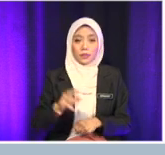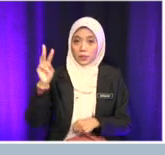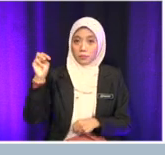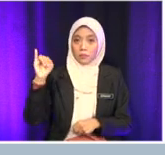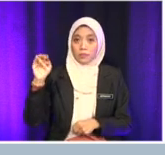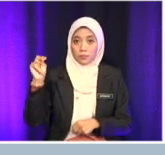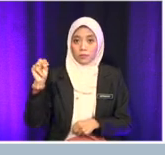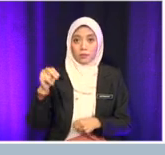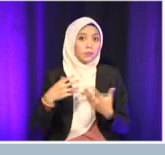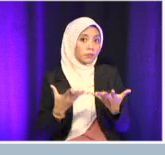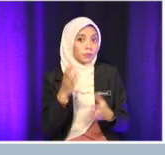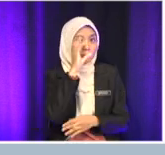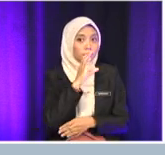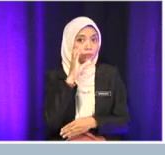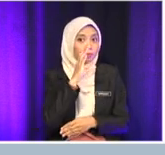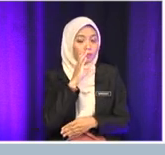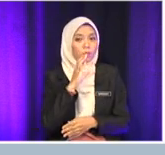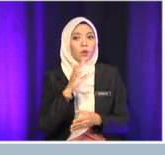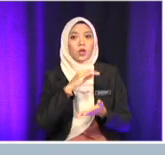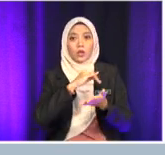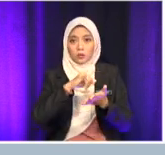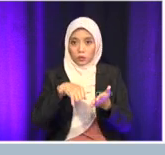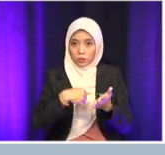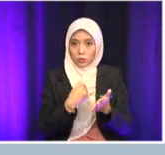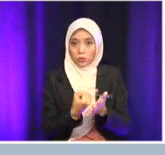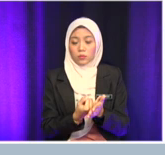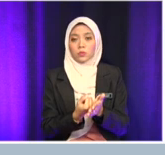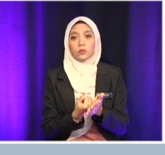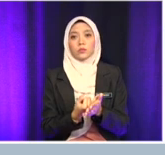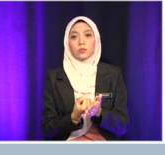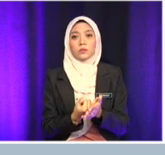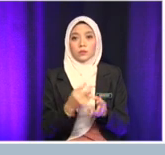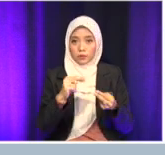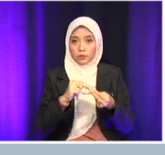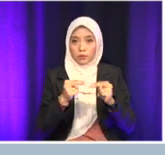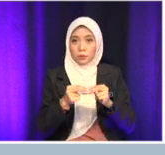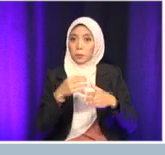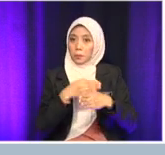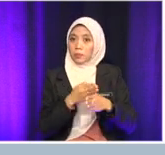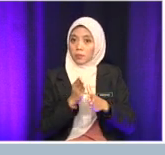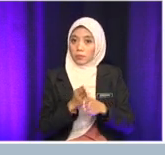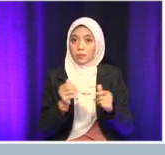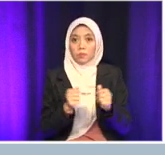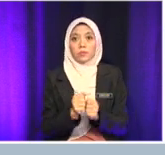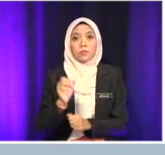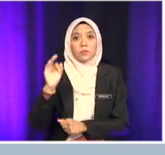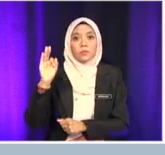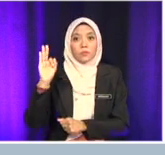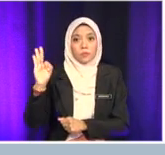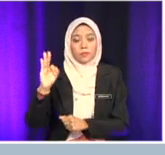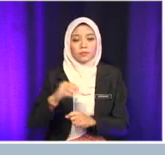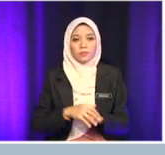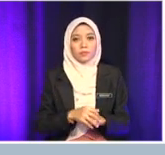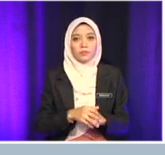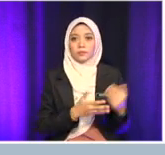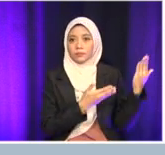Jumlah FX dibagikan dengan jumlah F F adalah kekerapan x